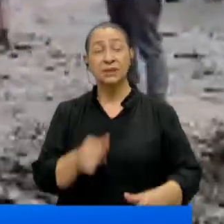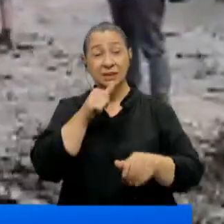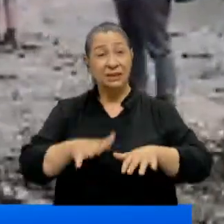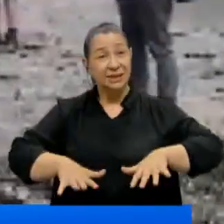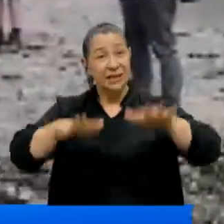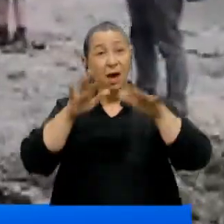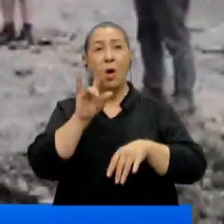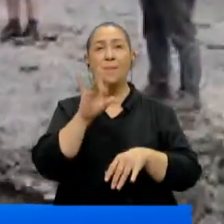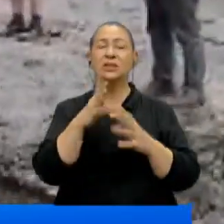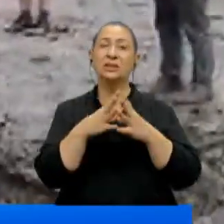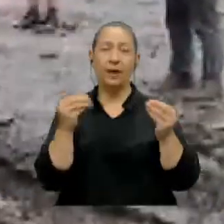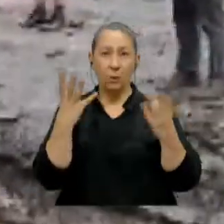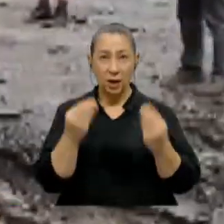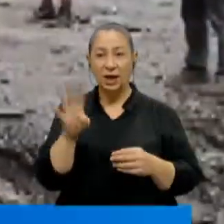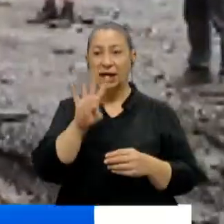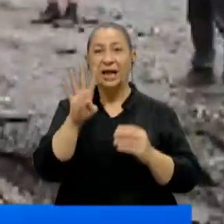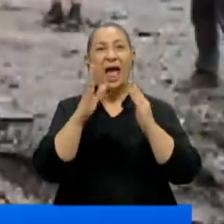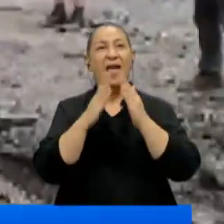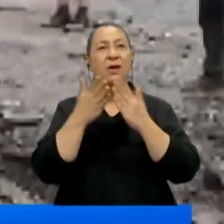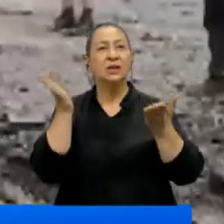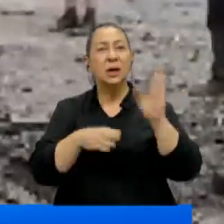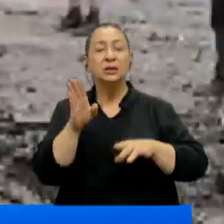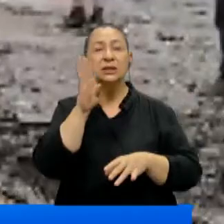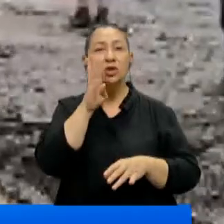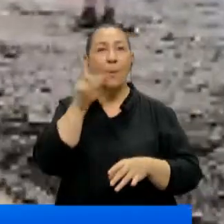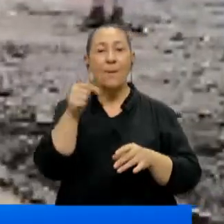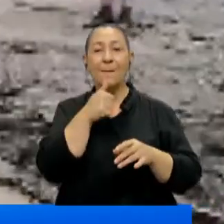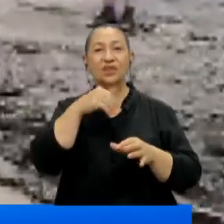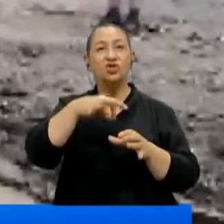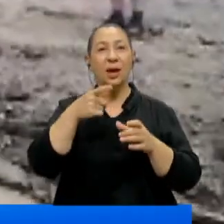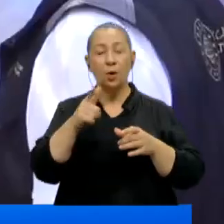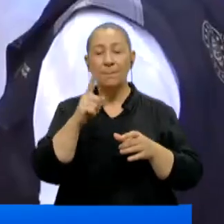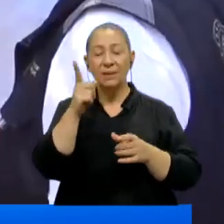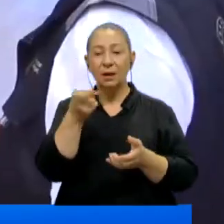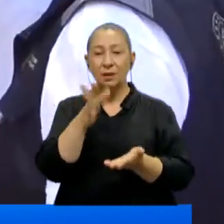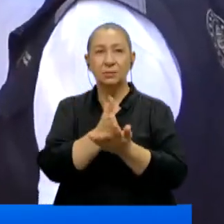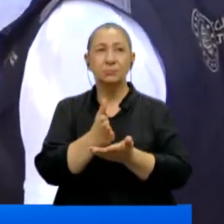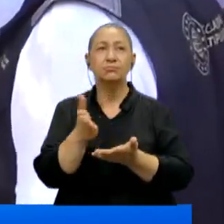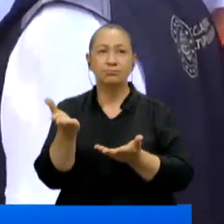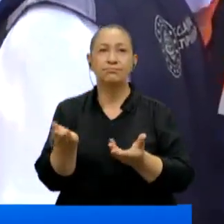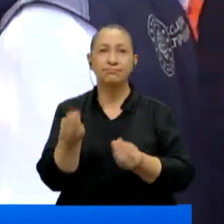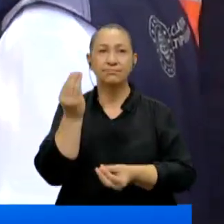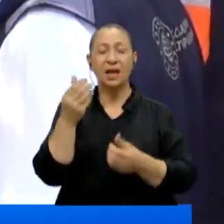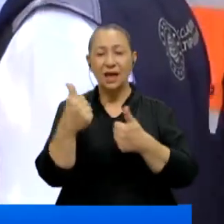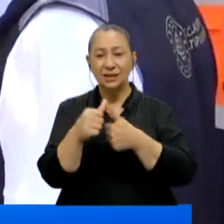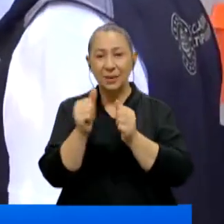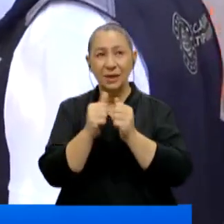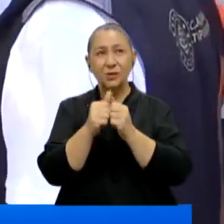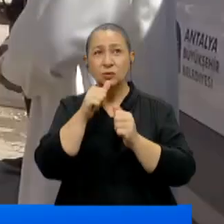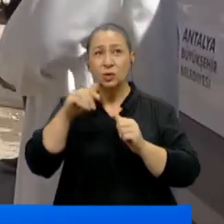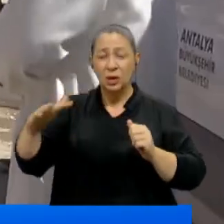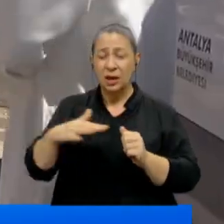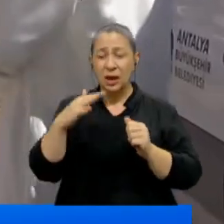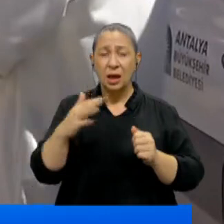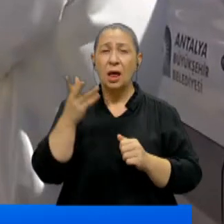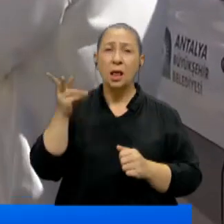Selde 15 kayıp veren ve 40'a yakın evin yıkıldığı Sinop Babaçay köyünden bir cenaze daha uğurlandı. Eşiyle birlikte akıntıya kapılıp